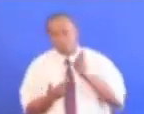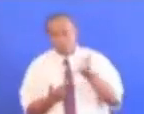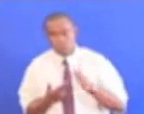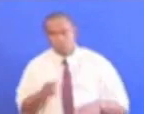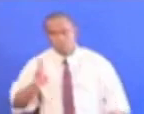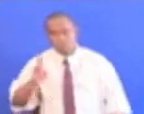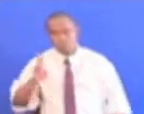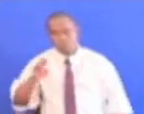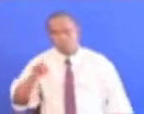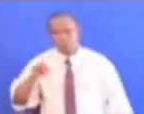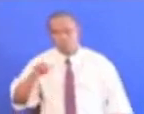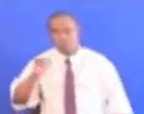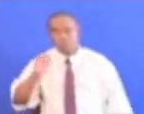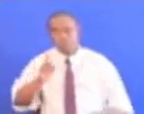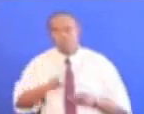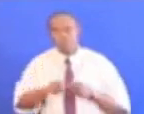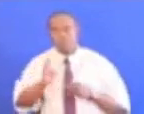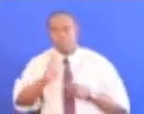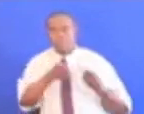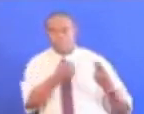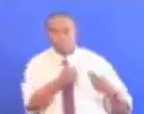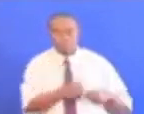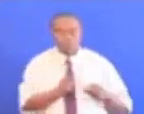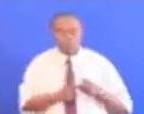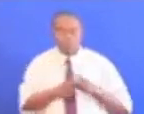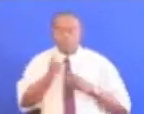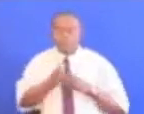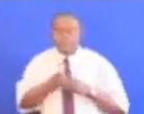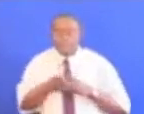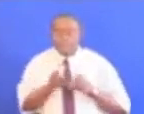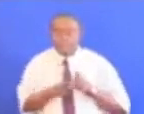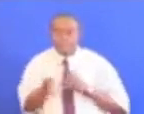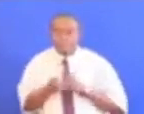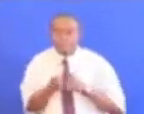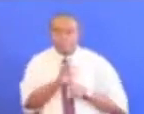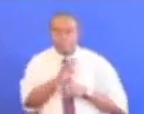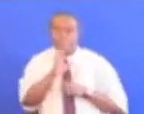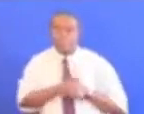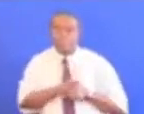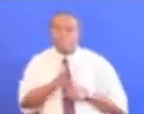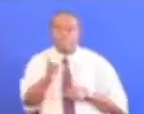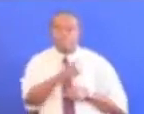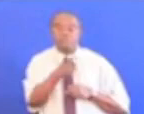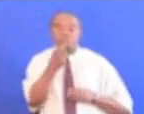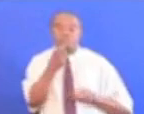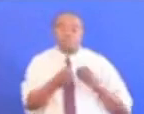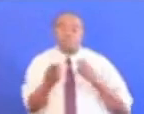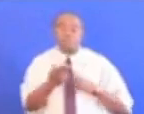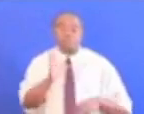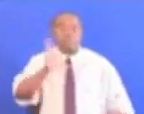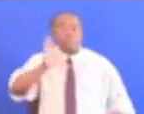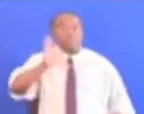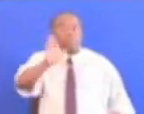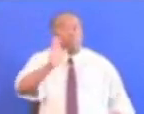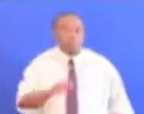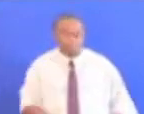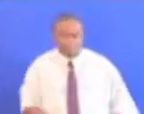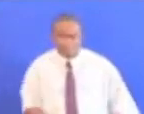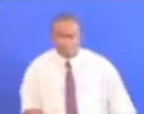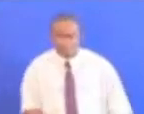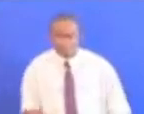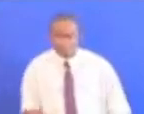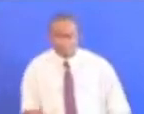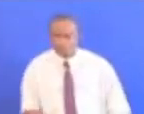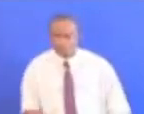tuna wilaya ya Bagamoyo, tuna wilaya ya Lindi, tuna wilaya ya Bariadi. Kwa hiyo kuna wilaya nyingi ambazo zina changamoto kama aliyotaja Mheshimiwa mbunge.